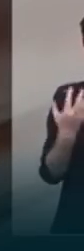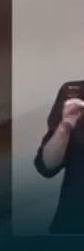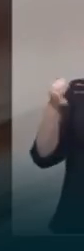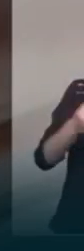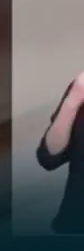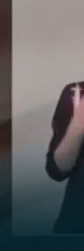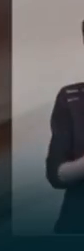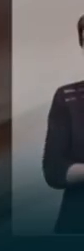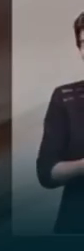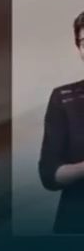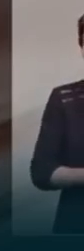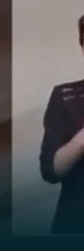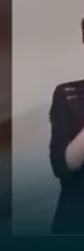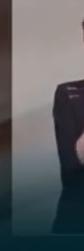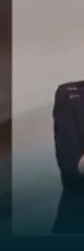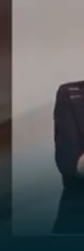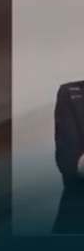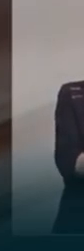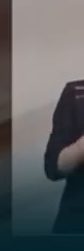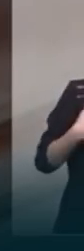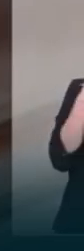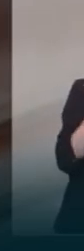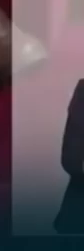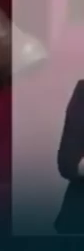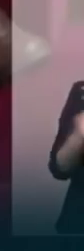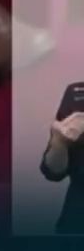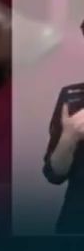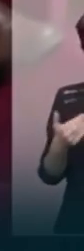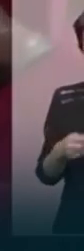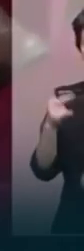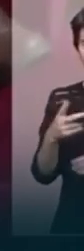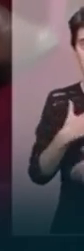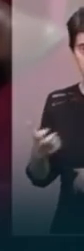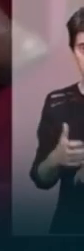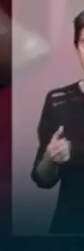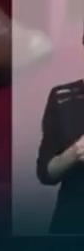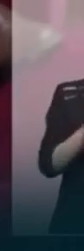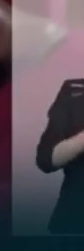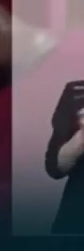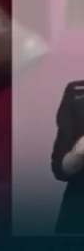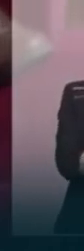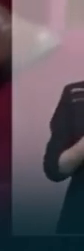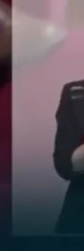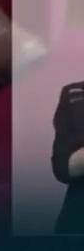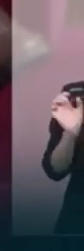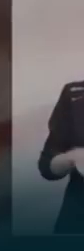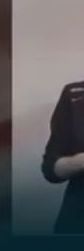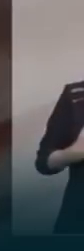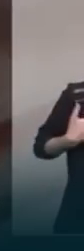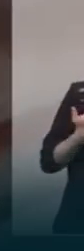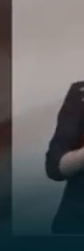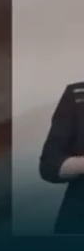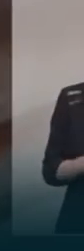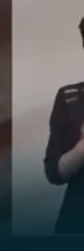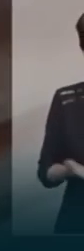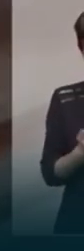les plus défavorisés qu'aux Français les plus riches. Il est éclairant parce qu'il montre que nous avons rendu du pouvoir d'achat aux Français. Et puisque vous avez évoqué la